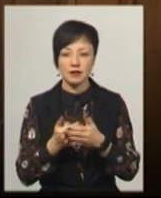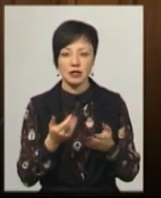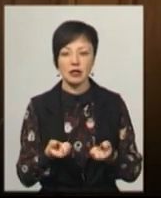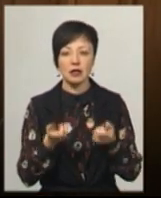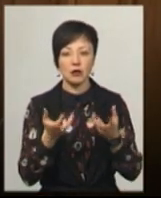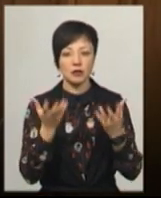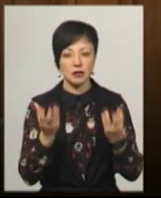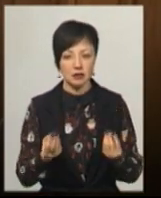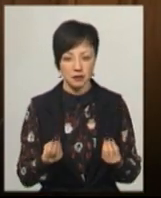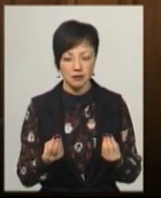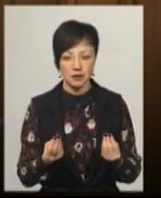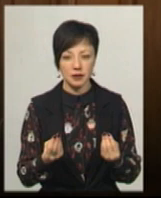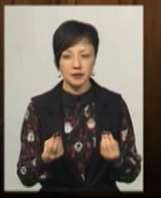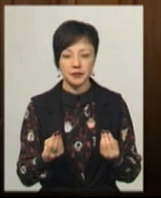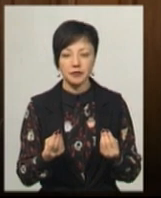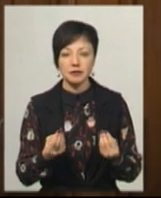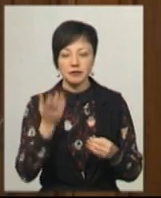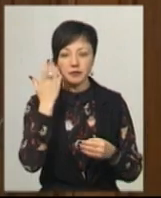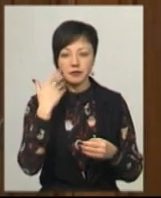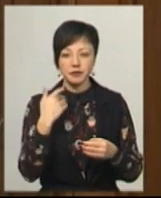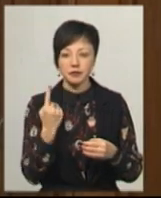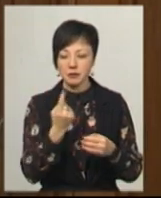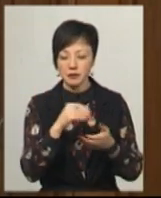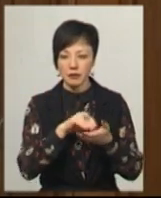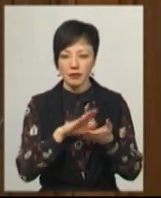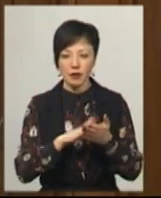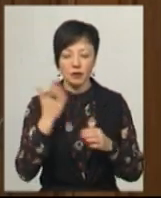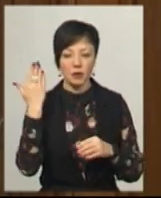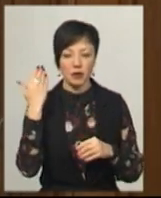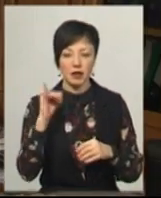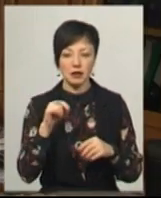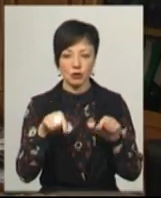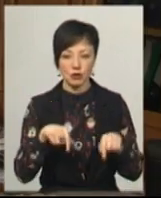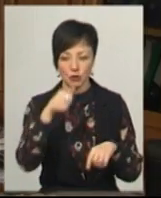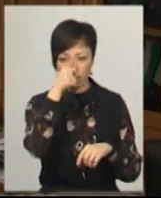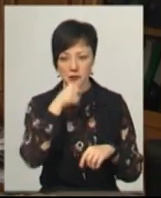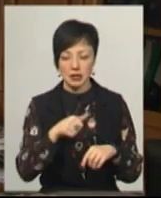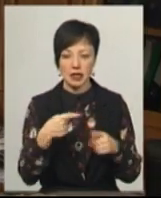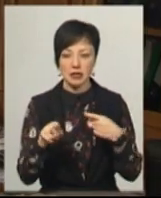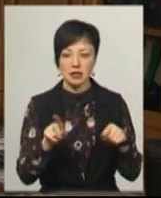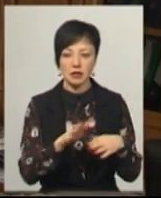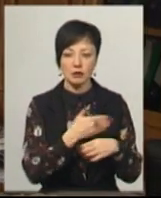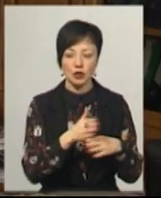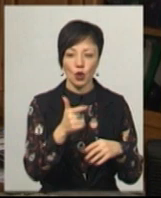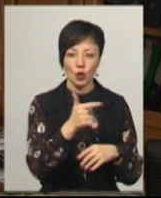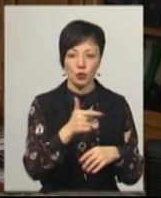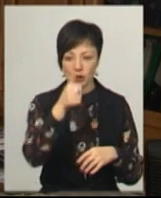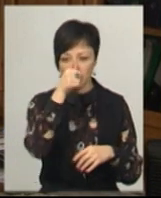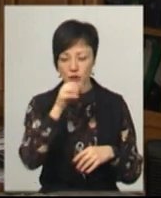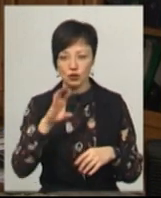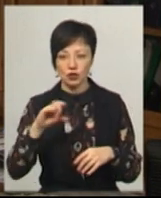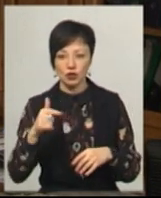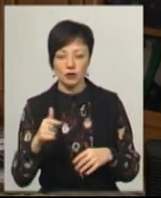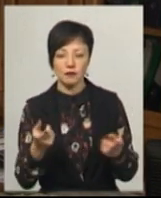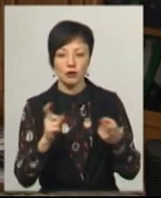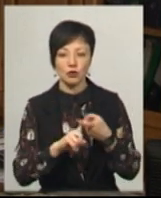днів, коли знімали показники попередні і цього місяця. Різниця між грудним і січнем в зв'язку з тим,